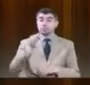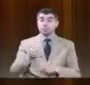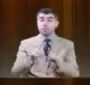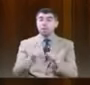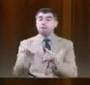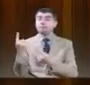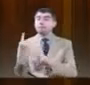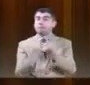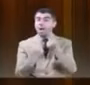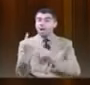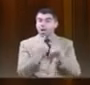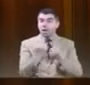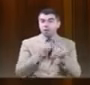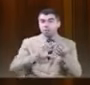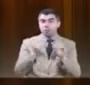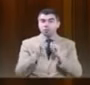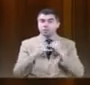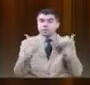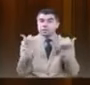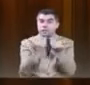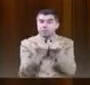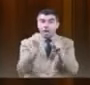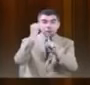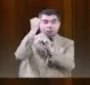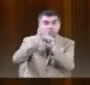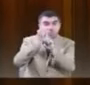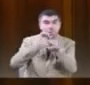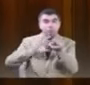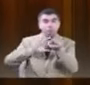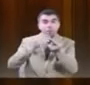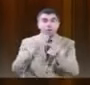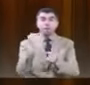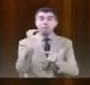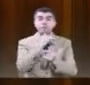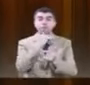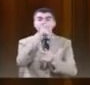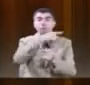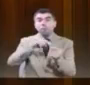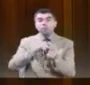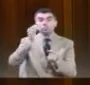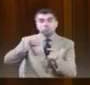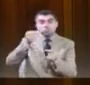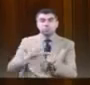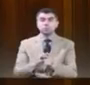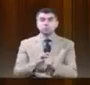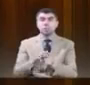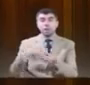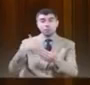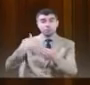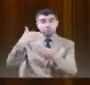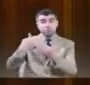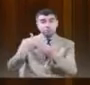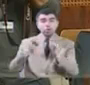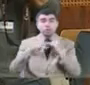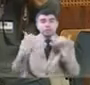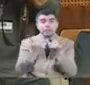الفرقاء الاجتماعيين على ضرورة مباشرة الإصلاح وإلى الطابع الاستعجالي الذي يكتسي، وذلك خلال